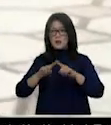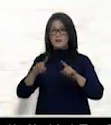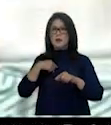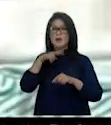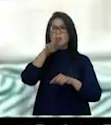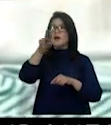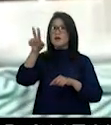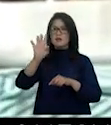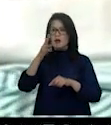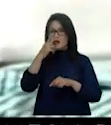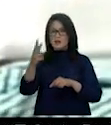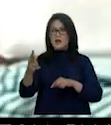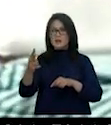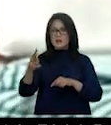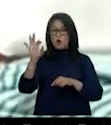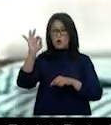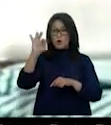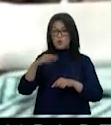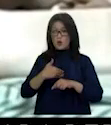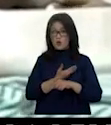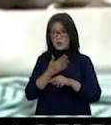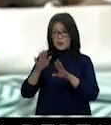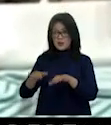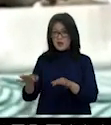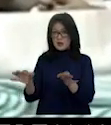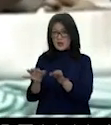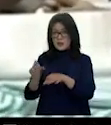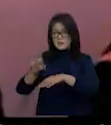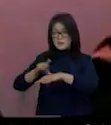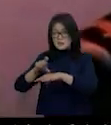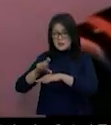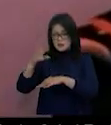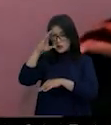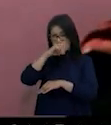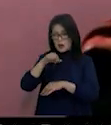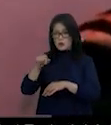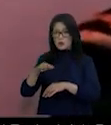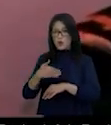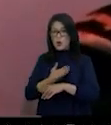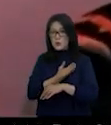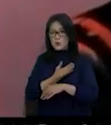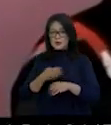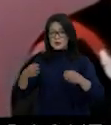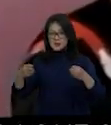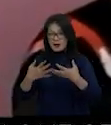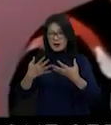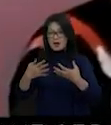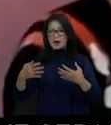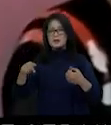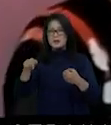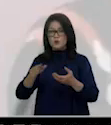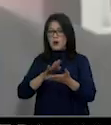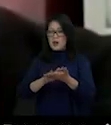enggak tahu. Orang tua korban yang tinggal tak jauh dari masjid mengetahui korban tertabrak minibus saat sejumlah warga beramai-ramai membawa korban ke rumah